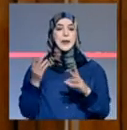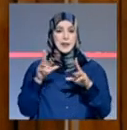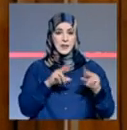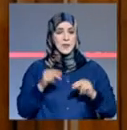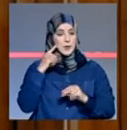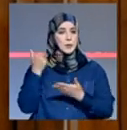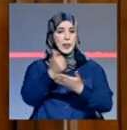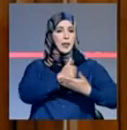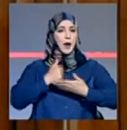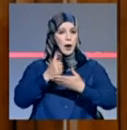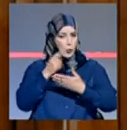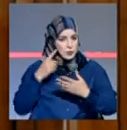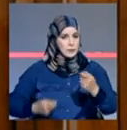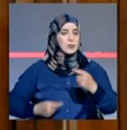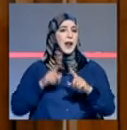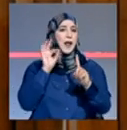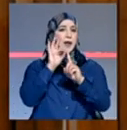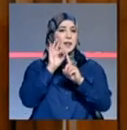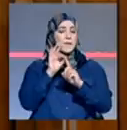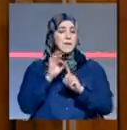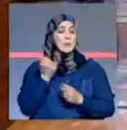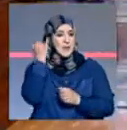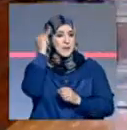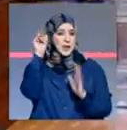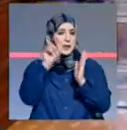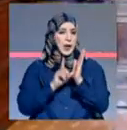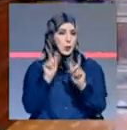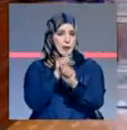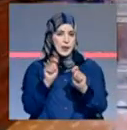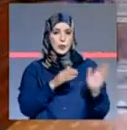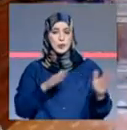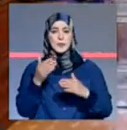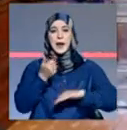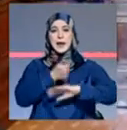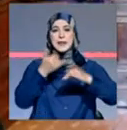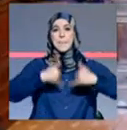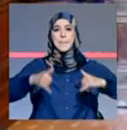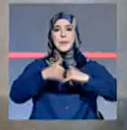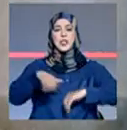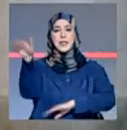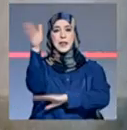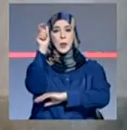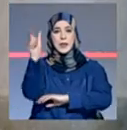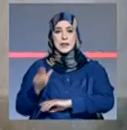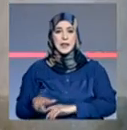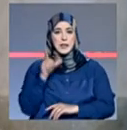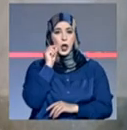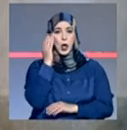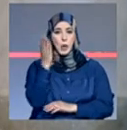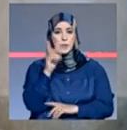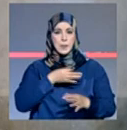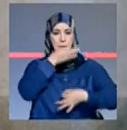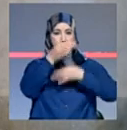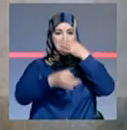تعاوناً يخدم فكرة القانون. وكان رئيس مجلس الدولة الإيطالي فيليبو غريفي ألقى